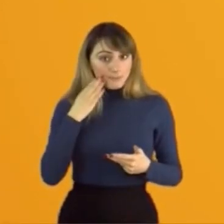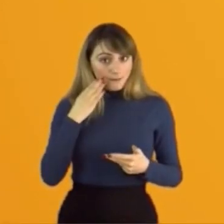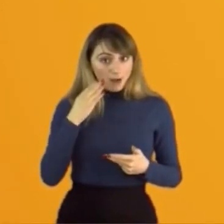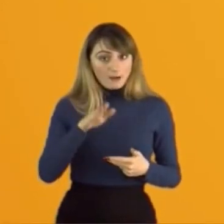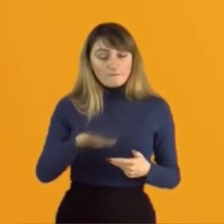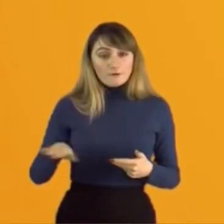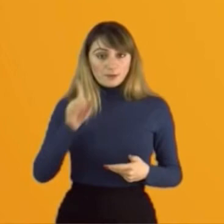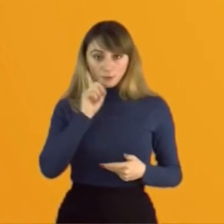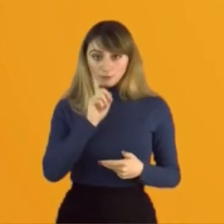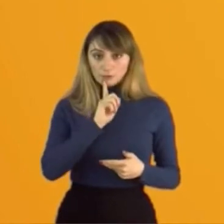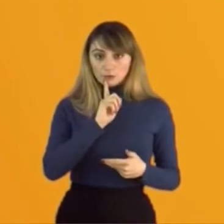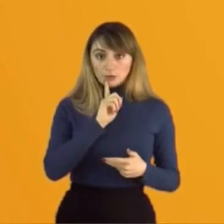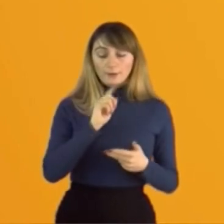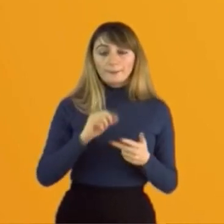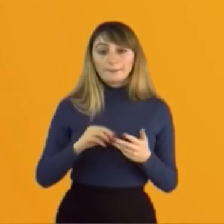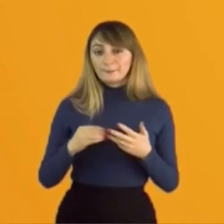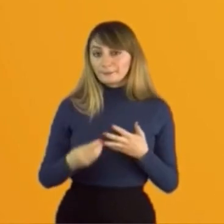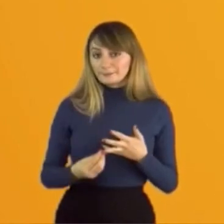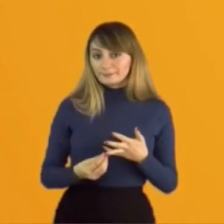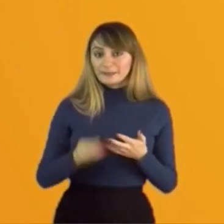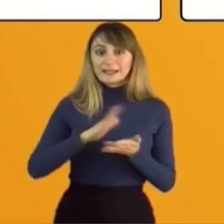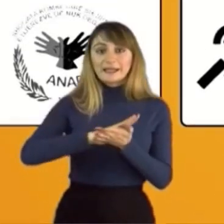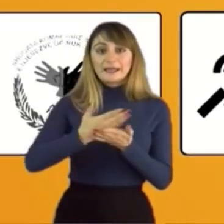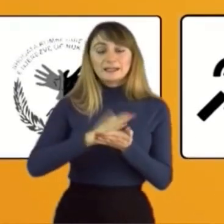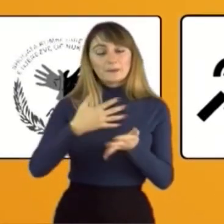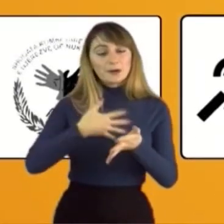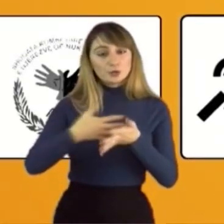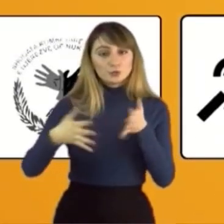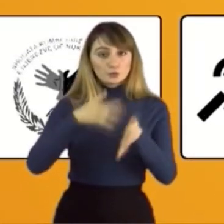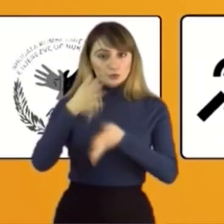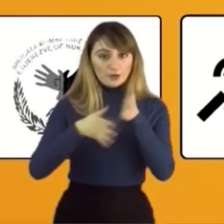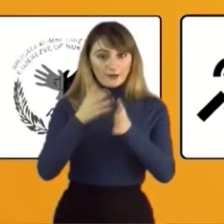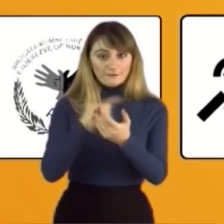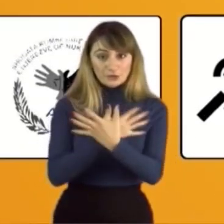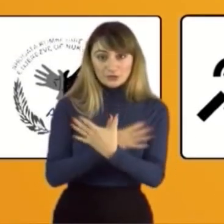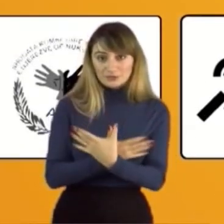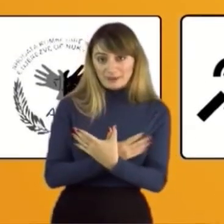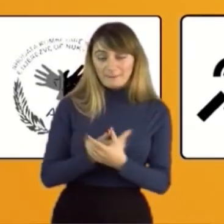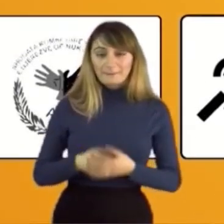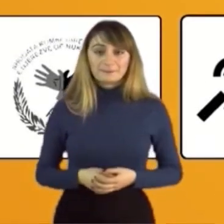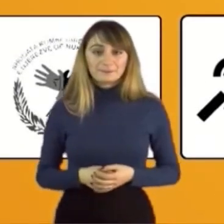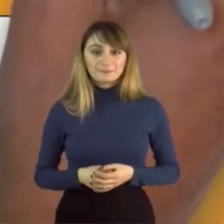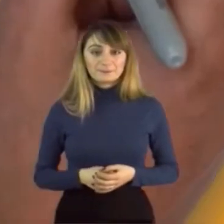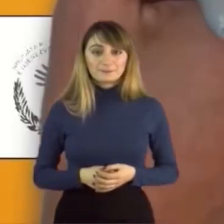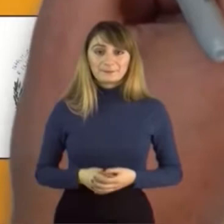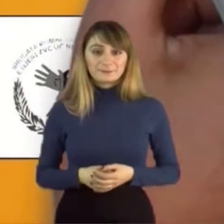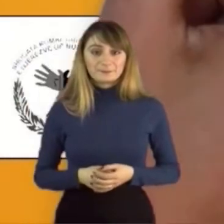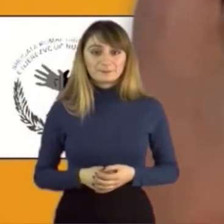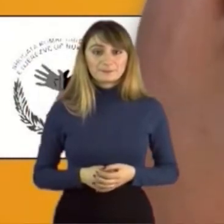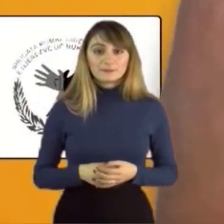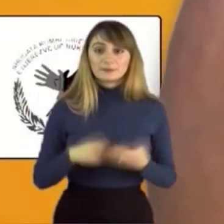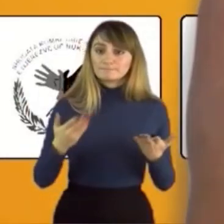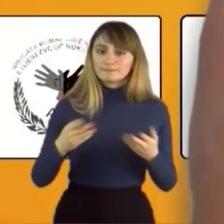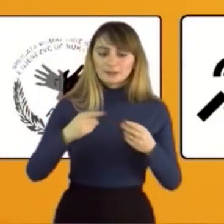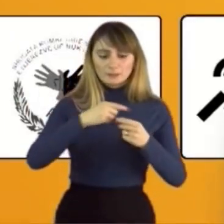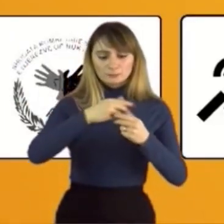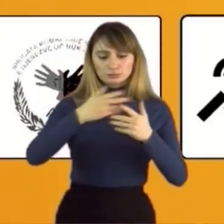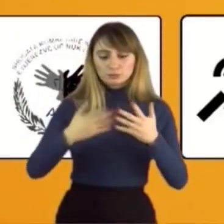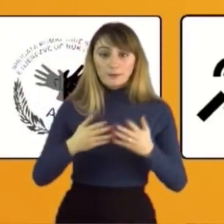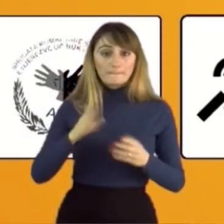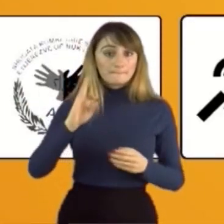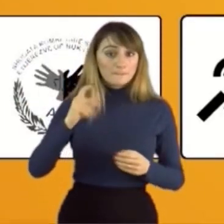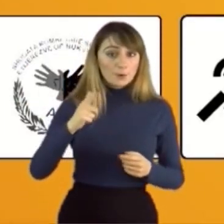dhe familjet e fëmijëve që nuk dëgjojnë dhe interpretët e gjuhës së shenjave. Numri përfituesve të drejtpërdrejt do të